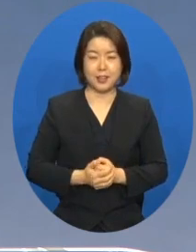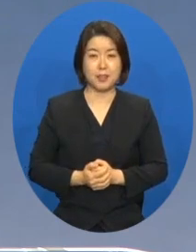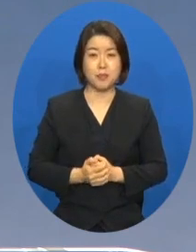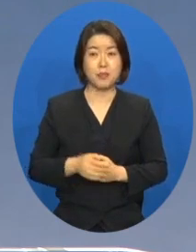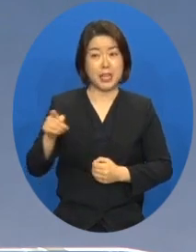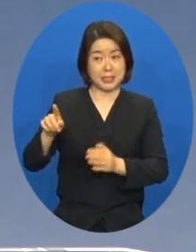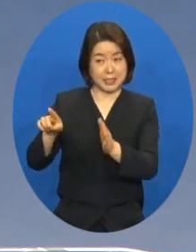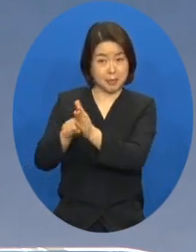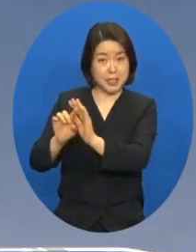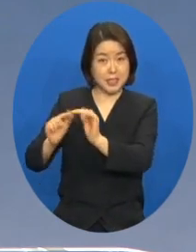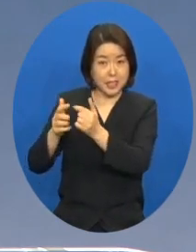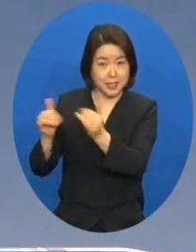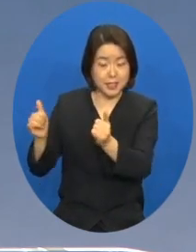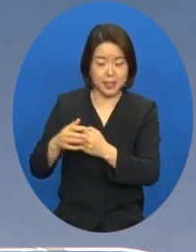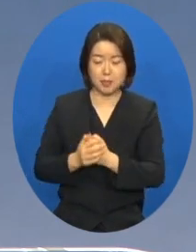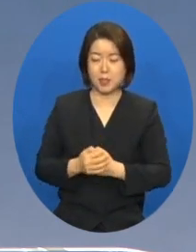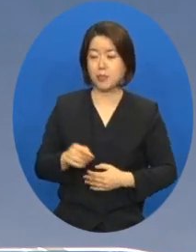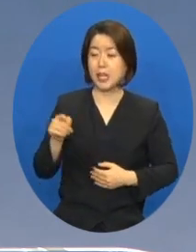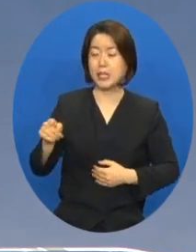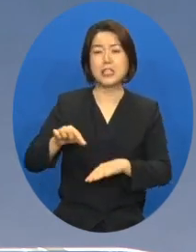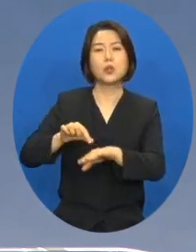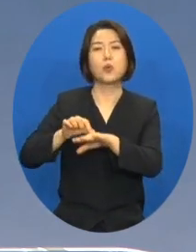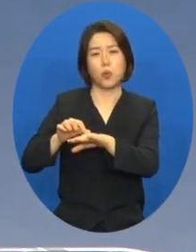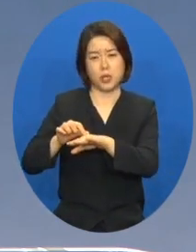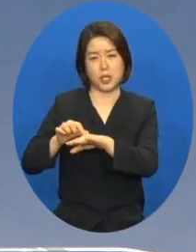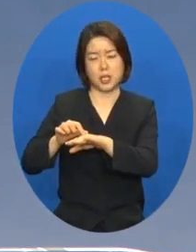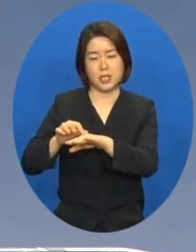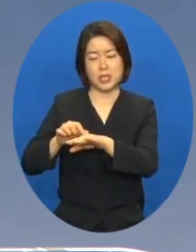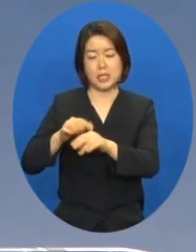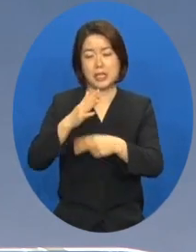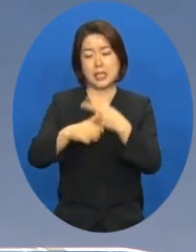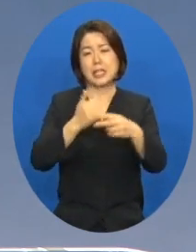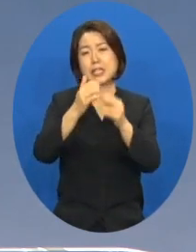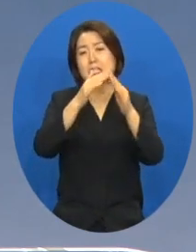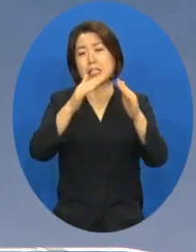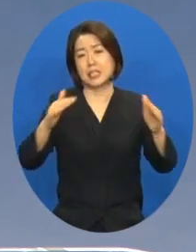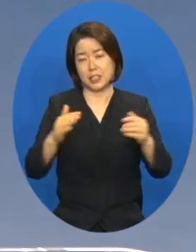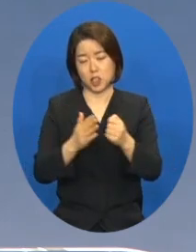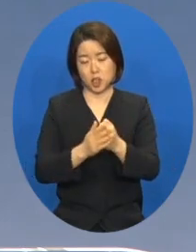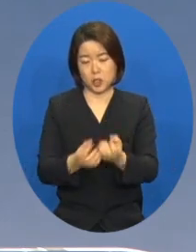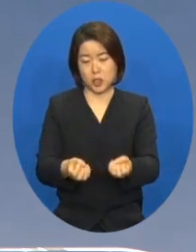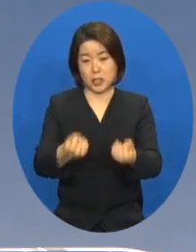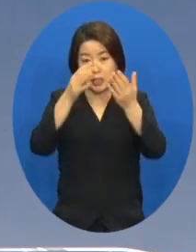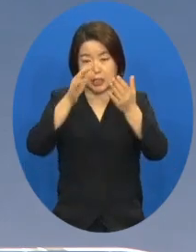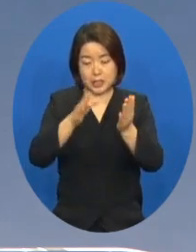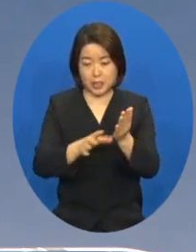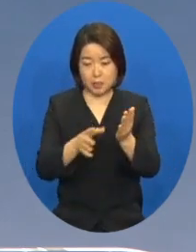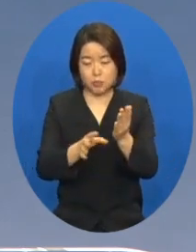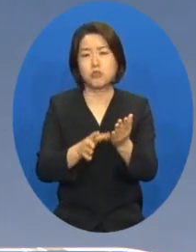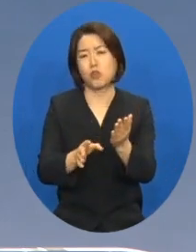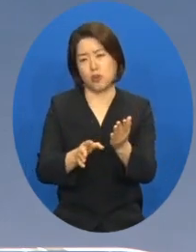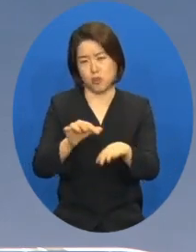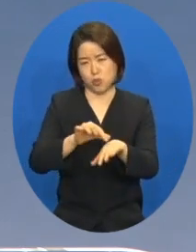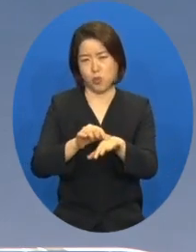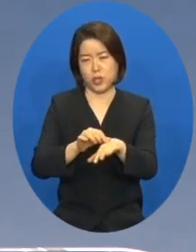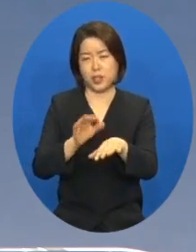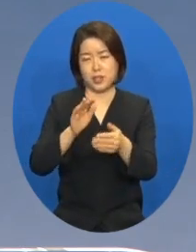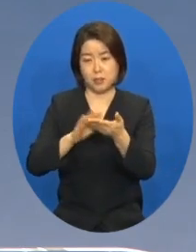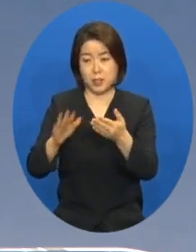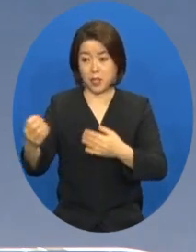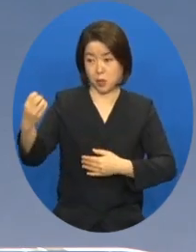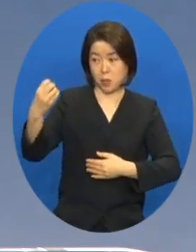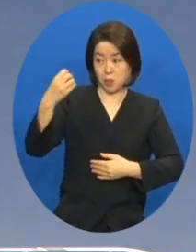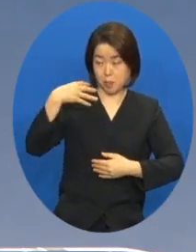그 불신자가 이 고기가 신전에 제사 드렸던 그 고기예요.